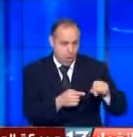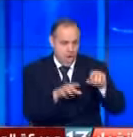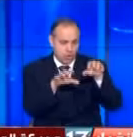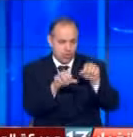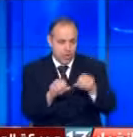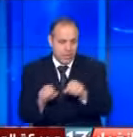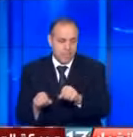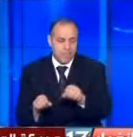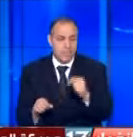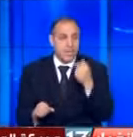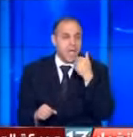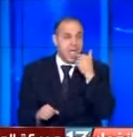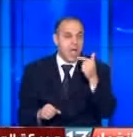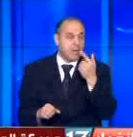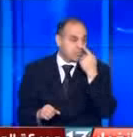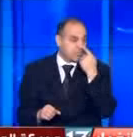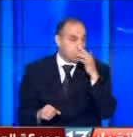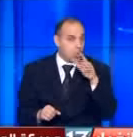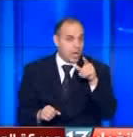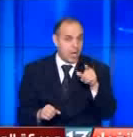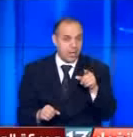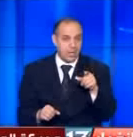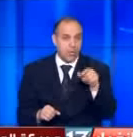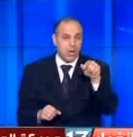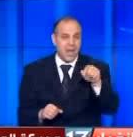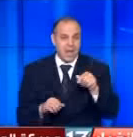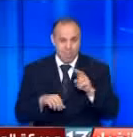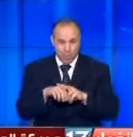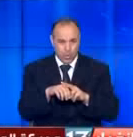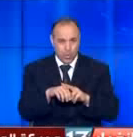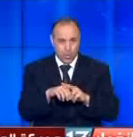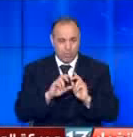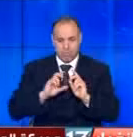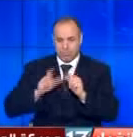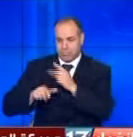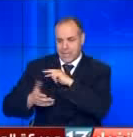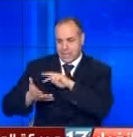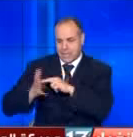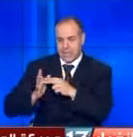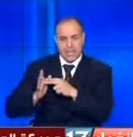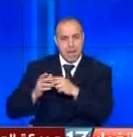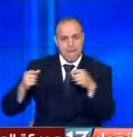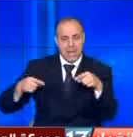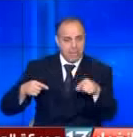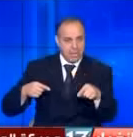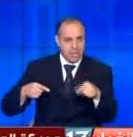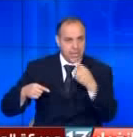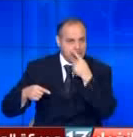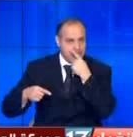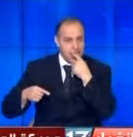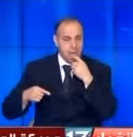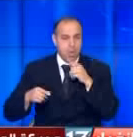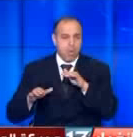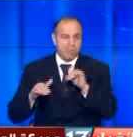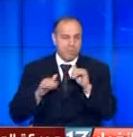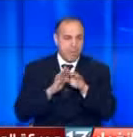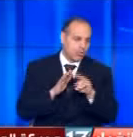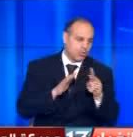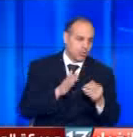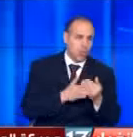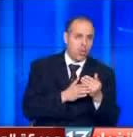من التحالف التي تقوده الولايات المتحدة، ومن بينها قوات العمليات الأمريكية الخاصة. وفي آخر العمليات العسكرية التي